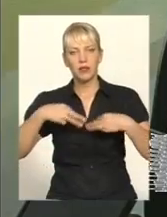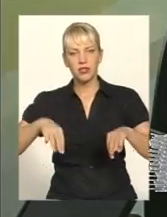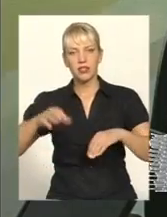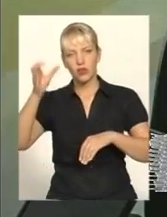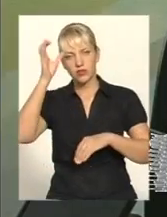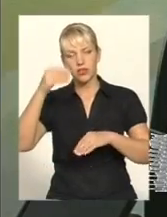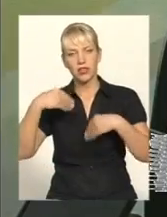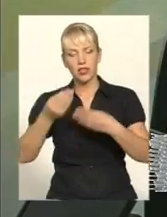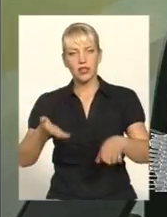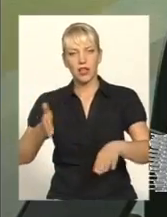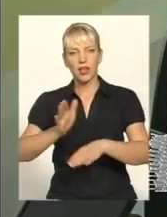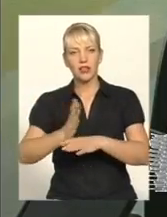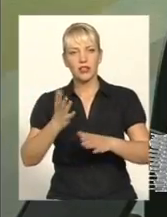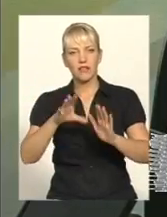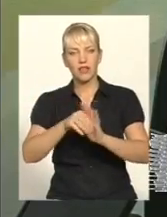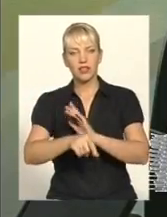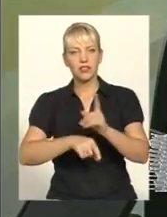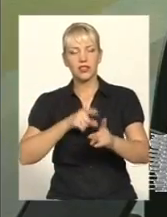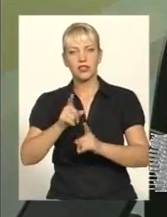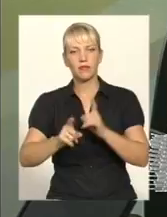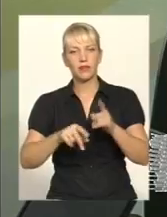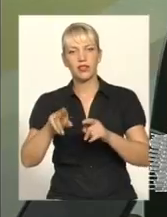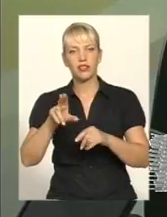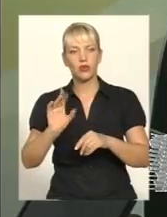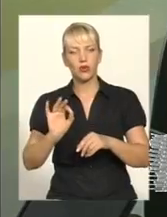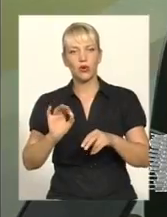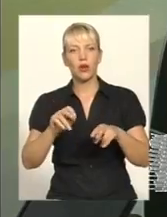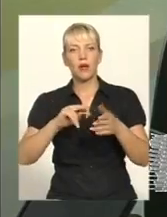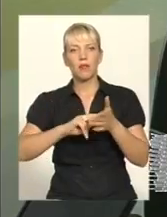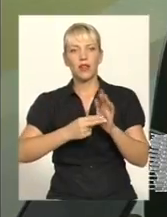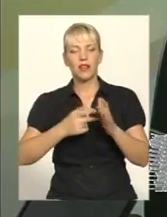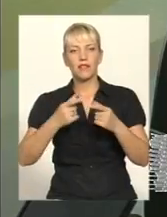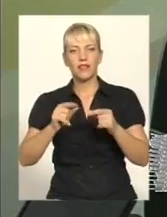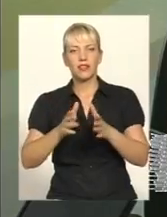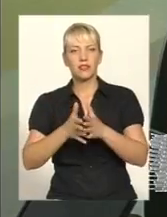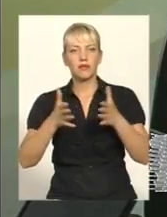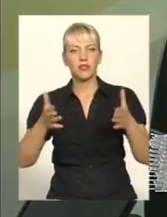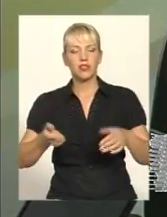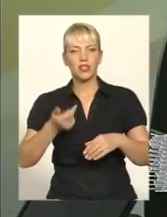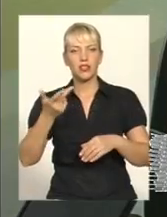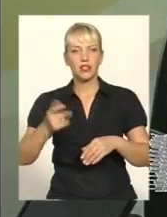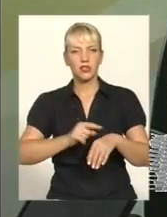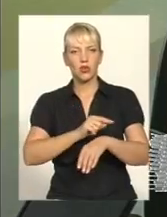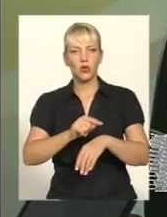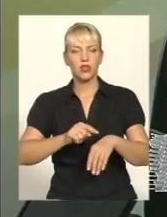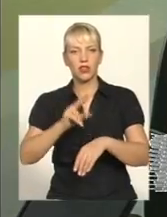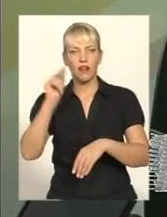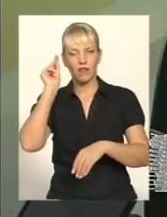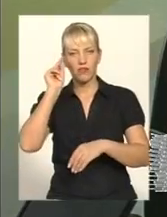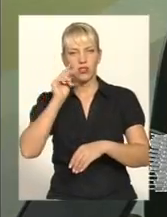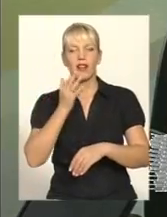видано наказ, яким внесено зміни до типових навчальних планів, де збільшено кількість годин на вивчення іноземної